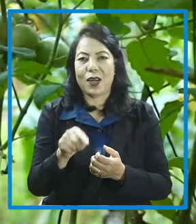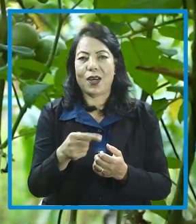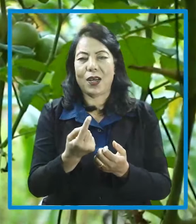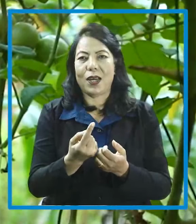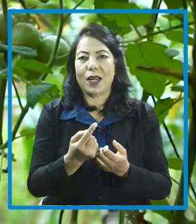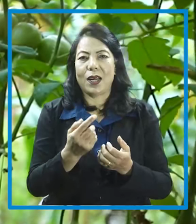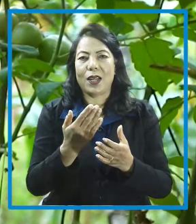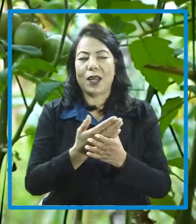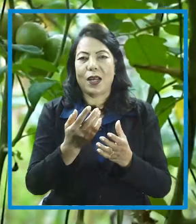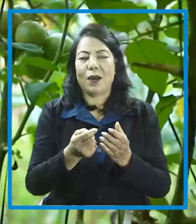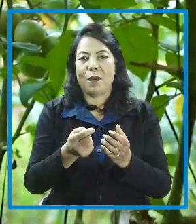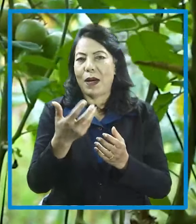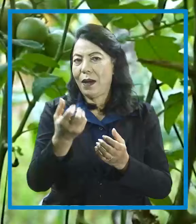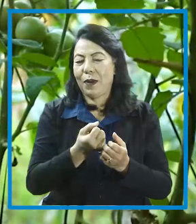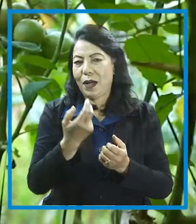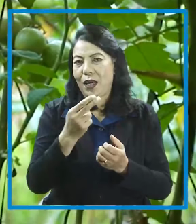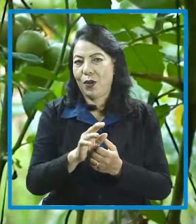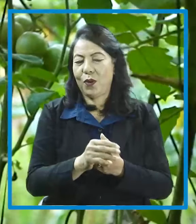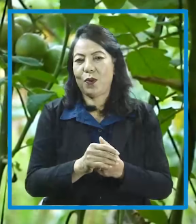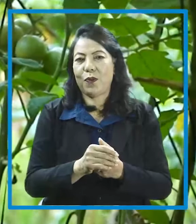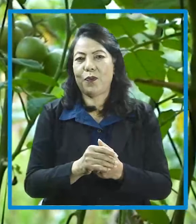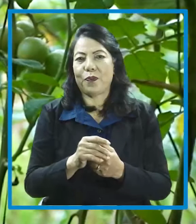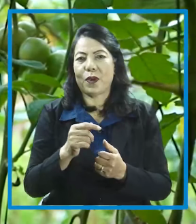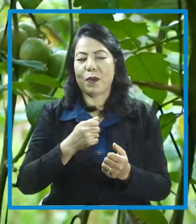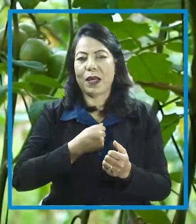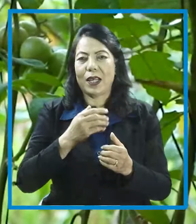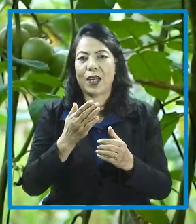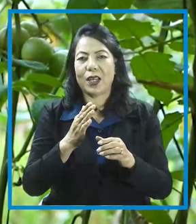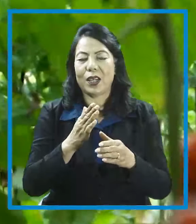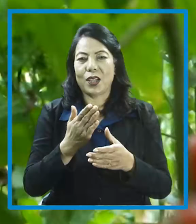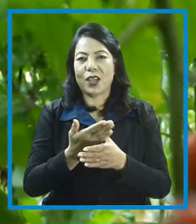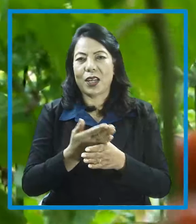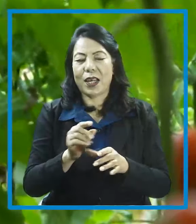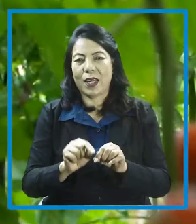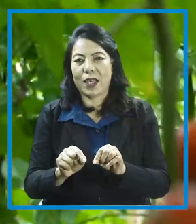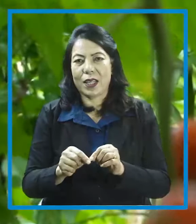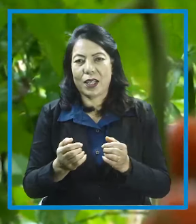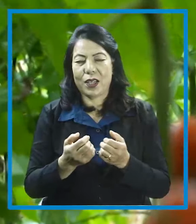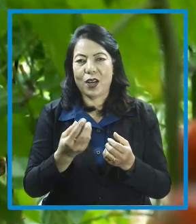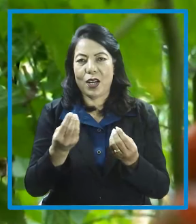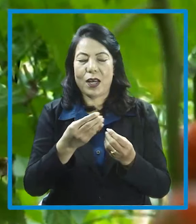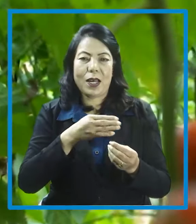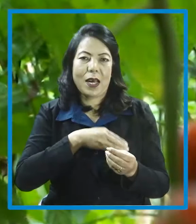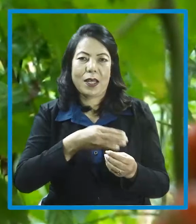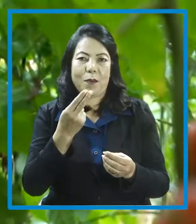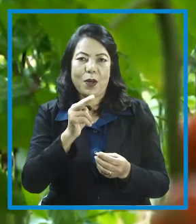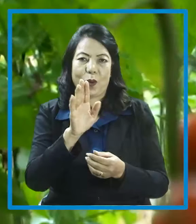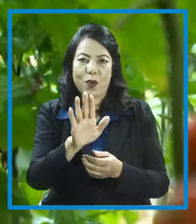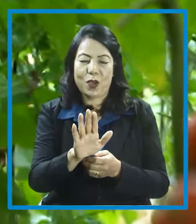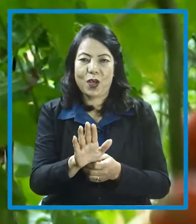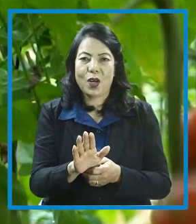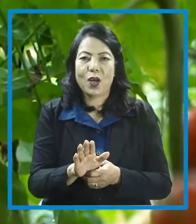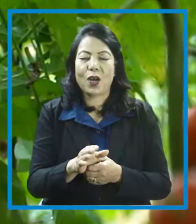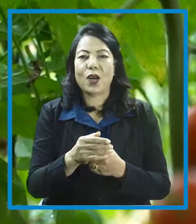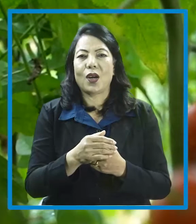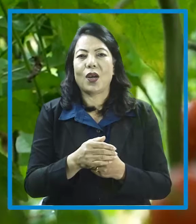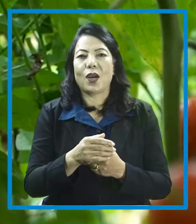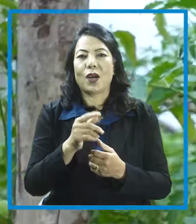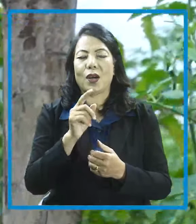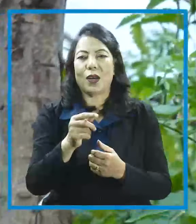थिएन अहिले फोस्टरबाट जग्गा दिनुभयो भाडामा अनिखेरि अहिले मैले तरकारी खेती गरेर मलाई